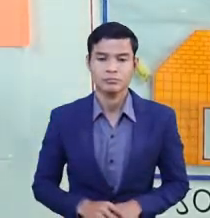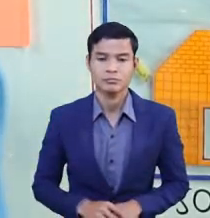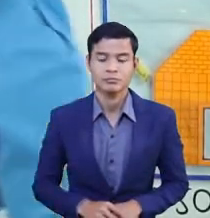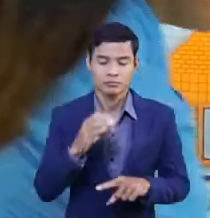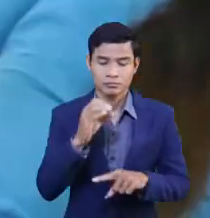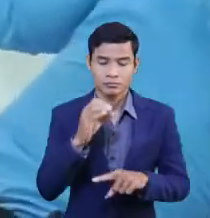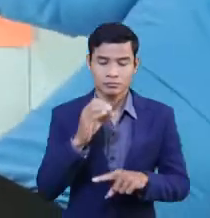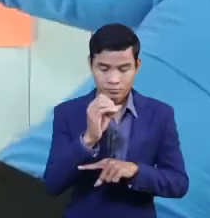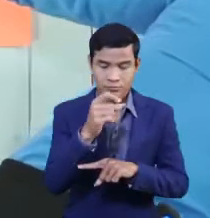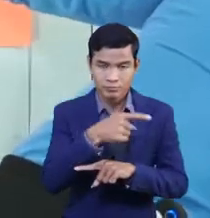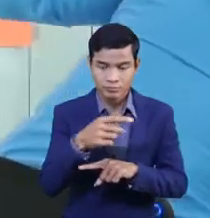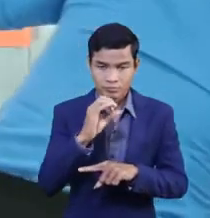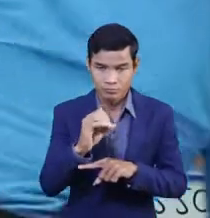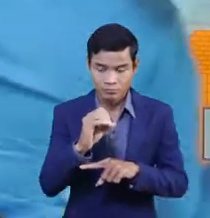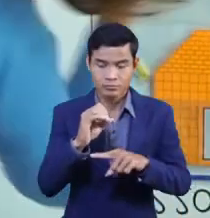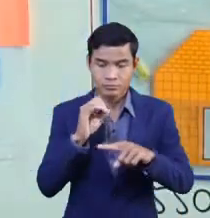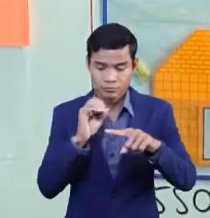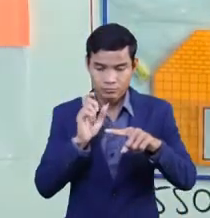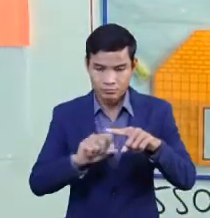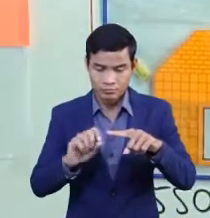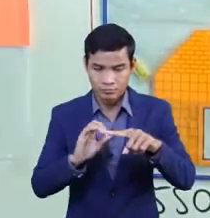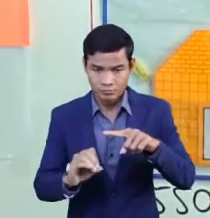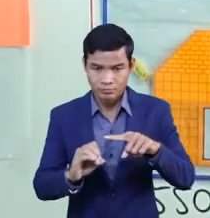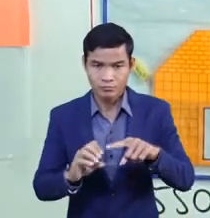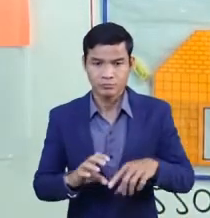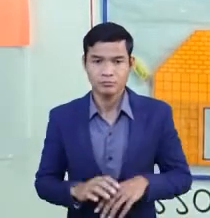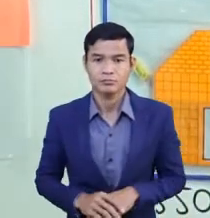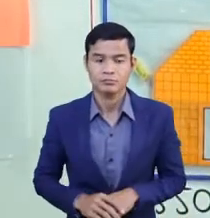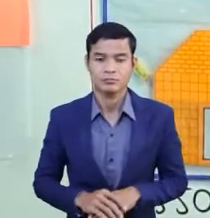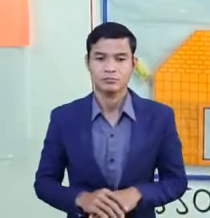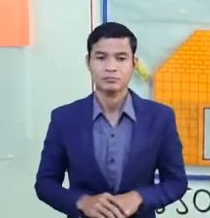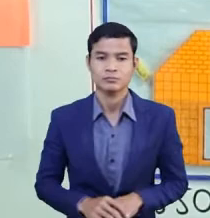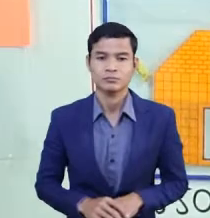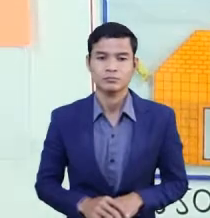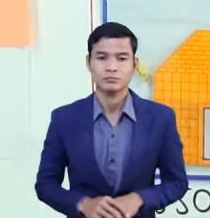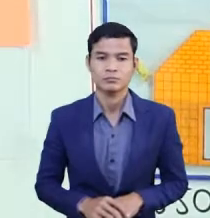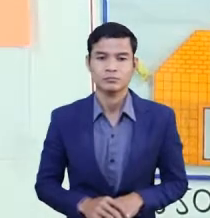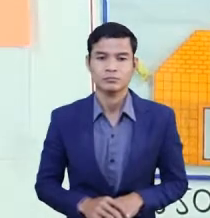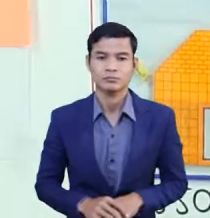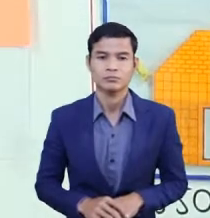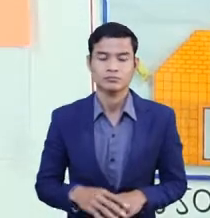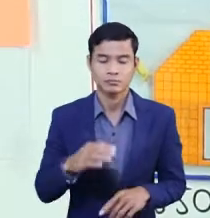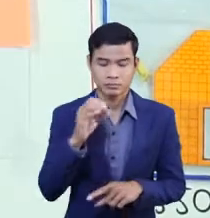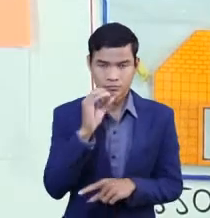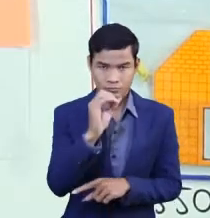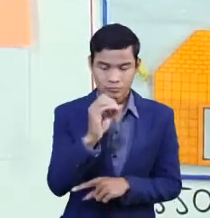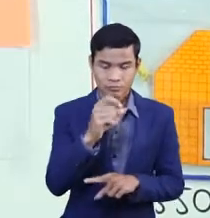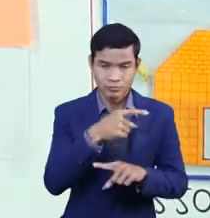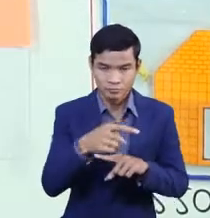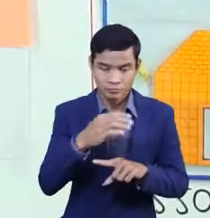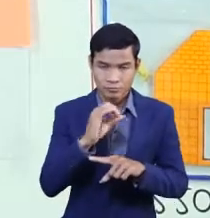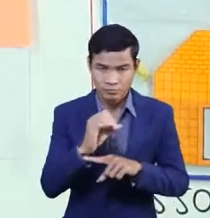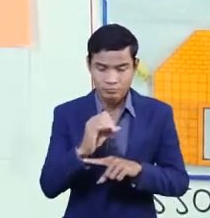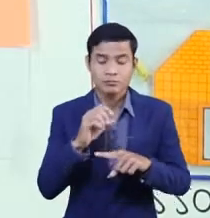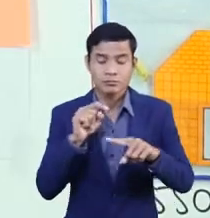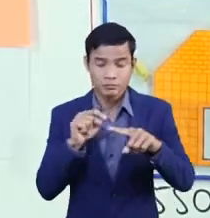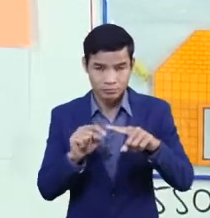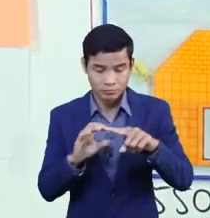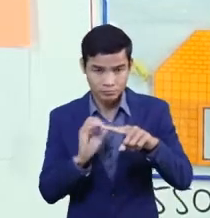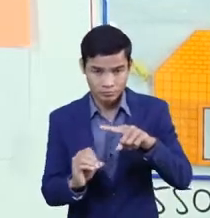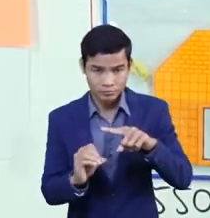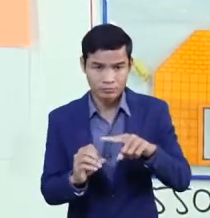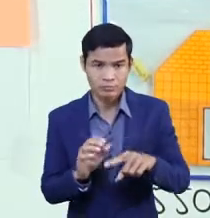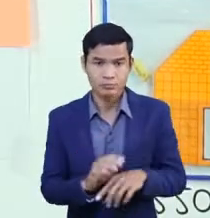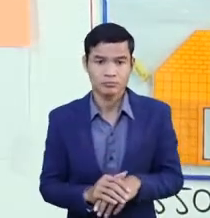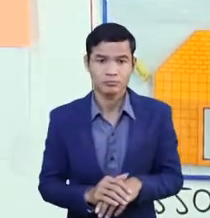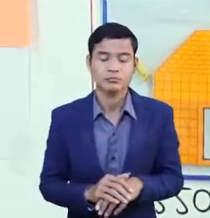ដក0នៅសល់0យើងសរសេរលេខ0តោះនេះណា0ដក0នៅសល់0ចាណា0